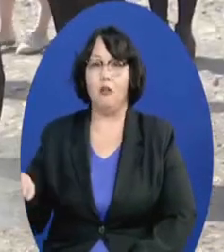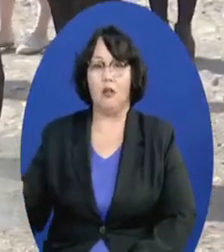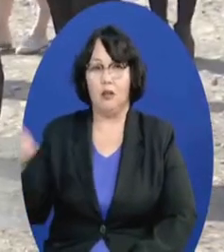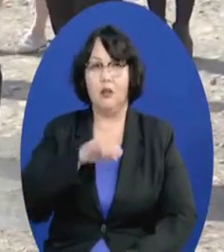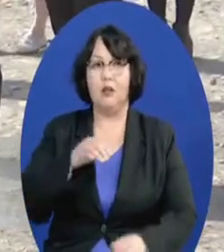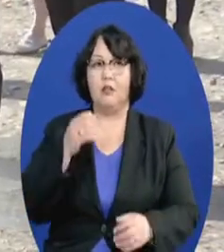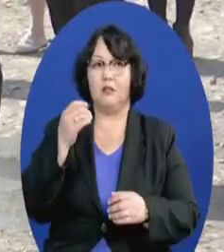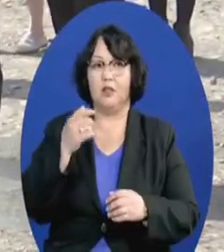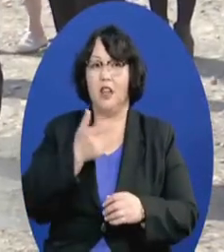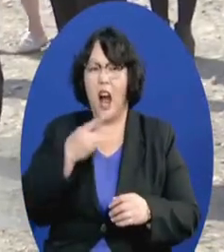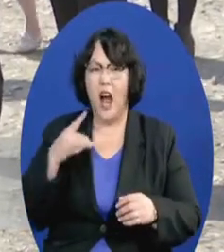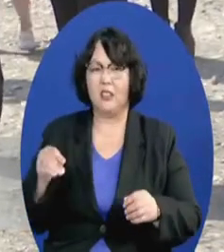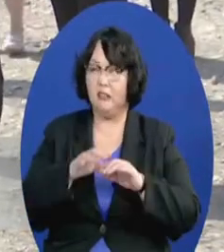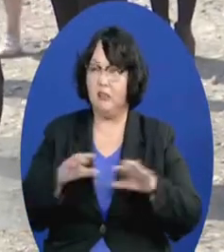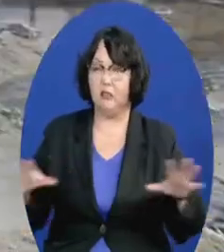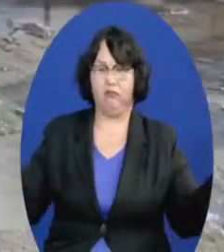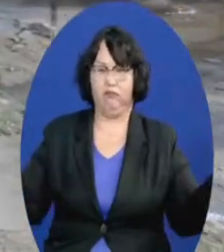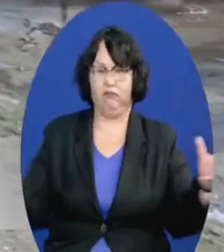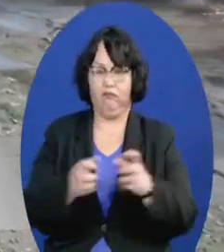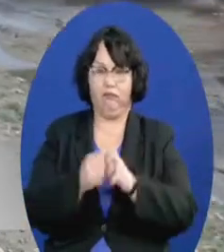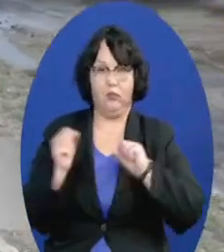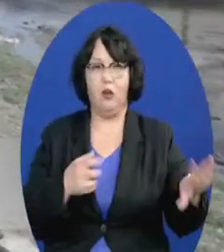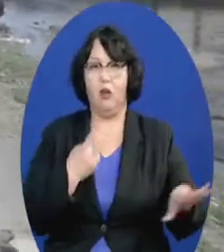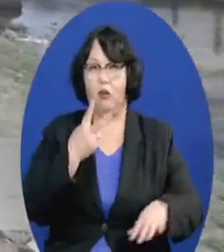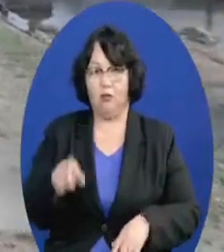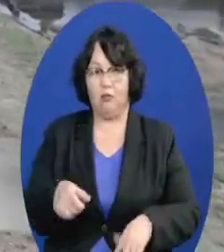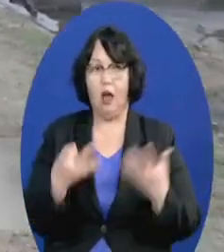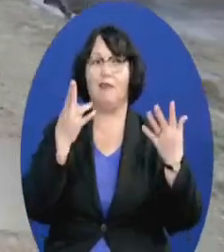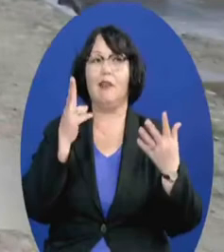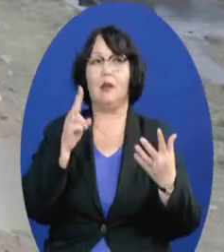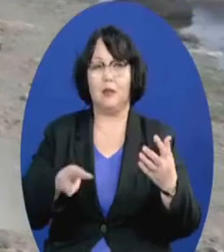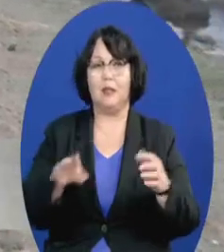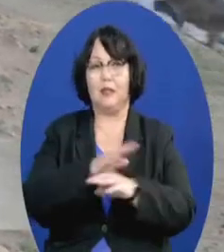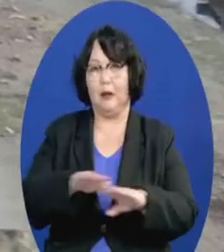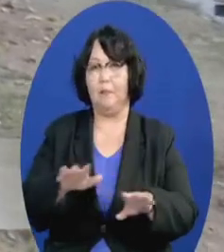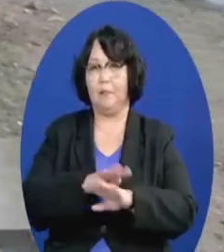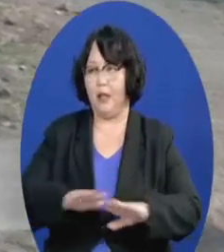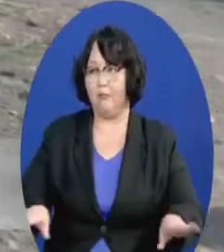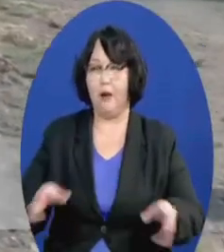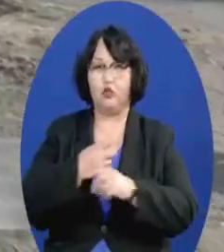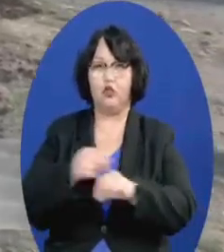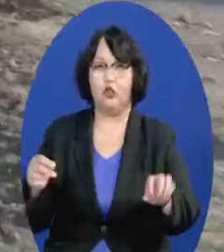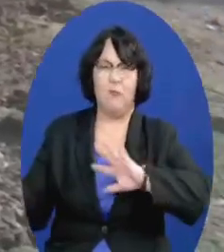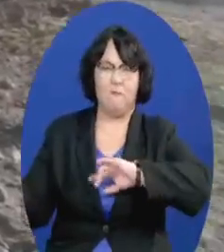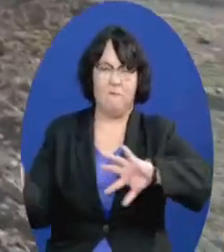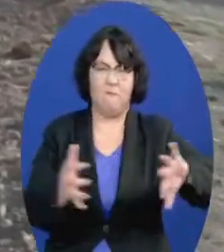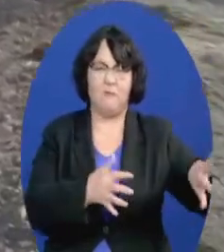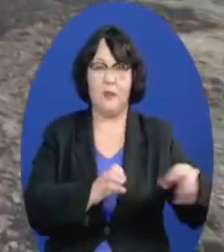зогсоол агуулахуудыг буулгаж нийт 2.8 км зам талбайг чөлөөлөх юм байна.